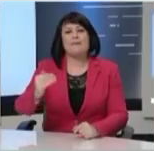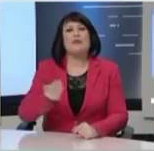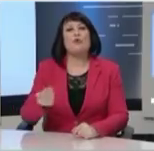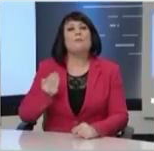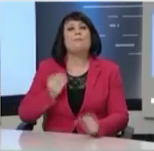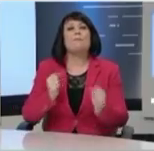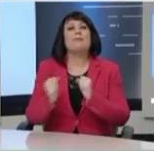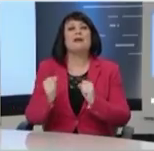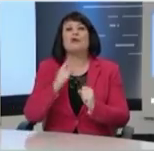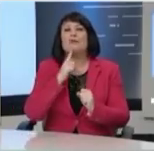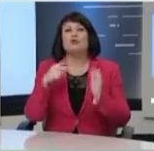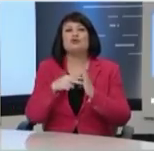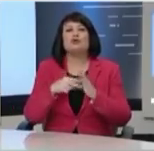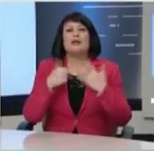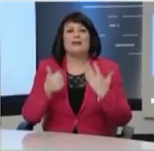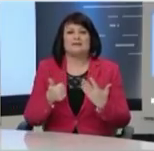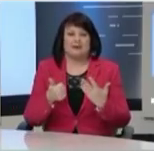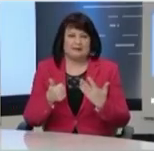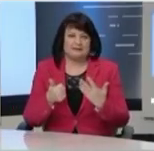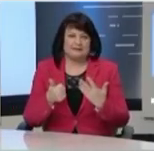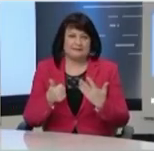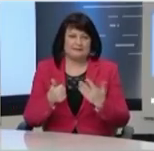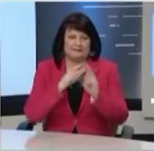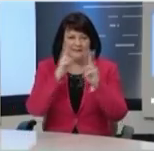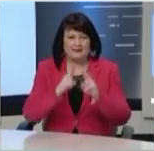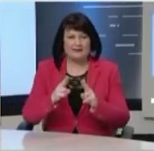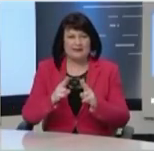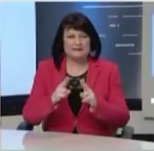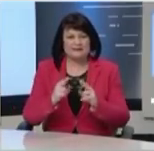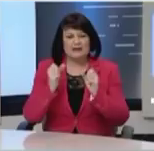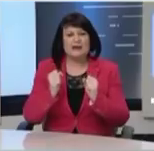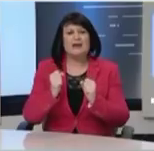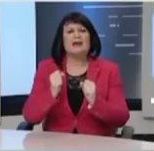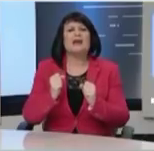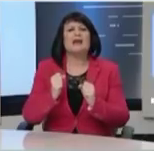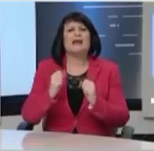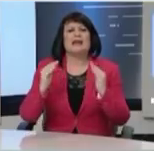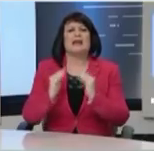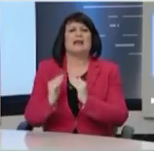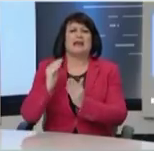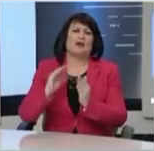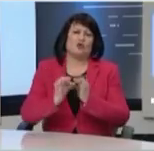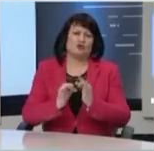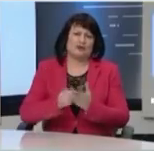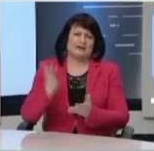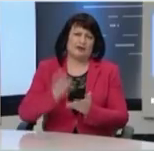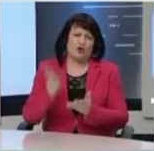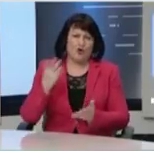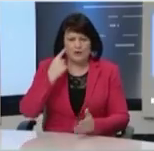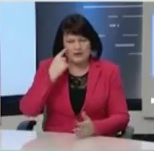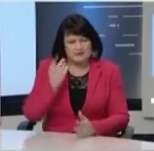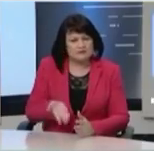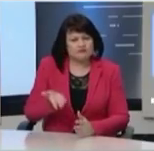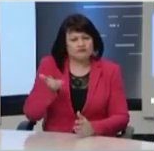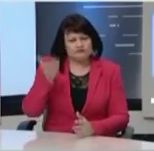επίπεδα 2006. Ενώ οι διεθνείς οίκοι αξιολόγησης διεθνώς αναβαθμίζουν τη θέση και τις